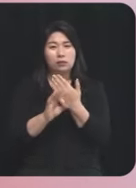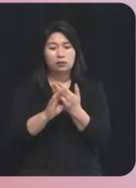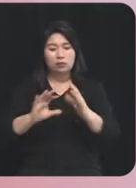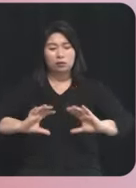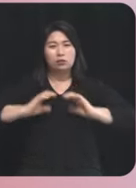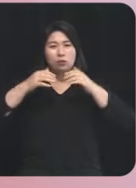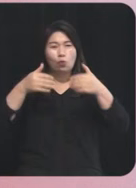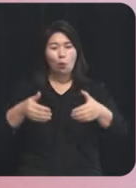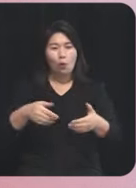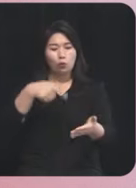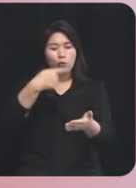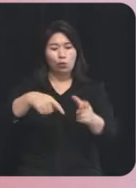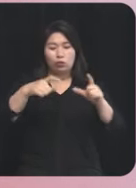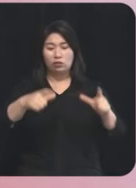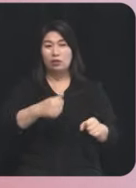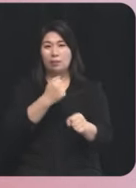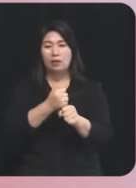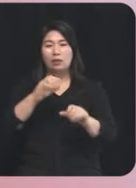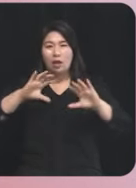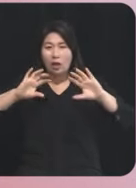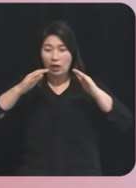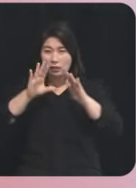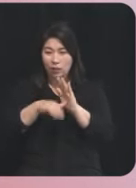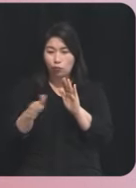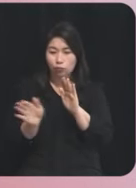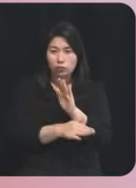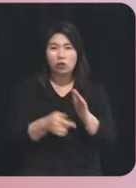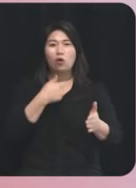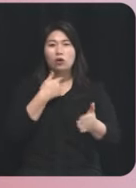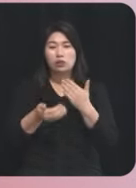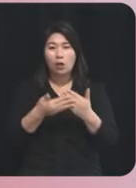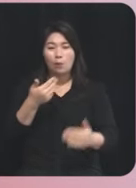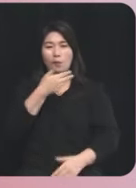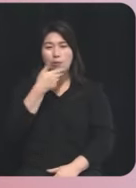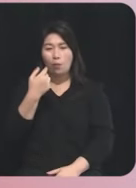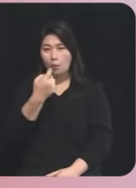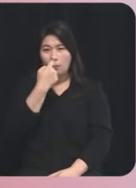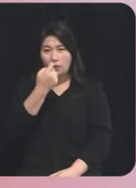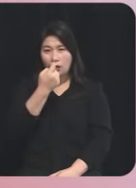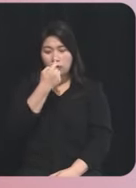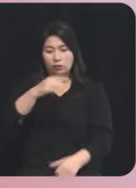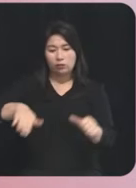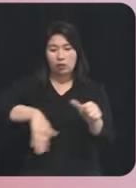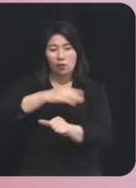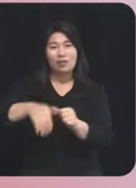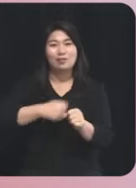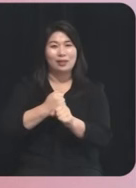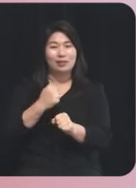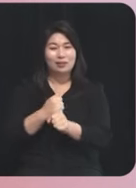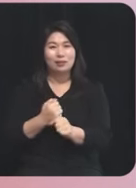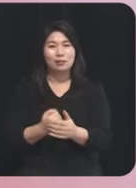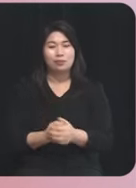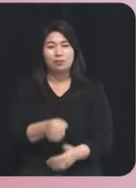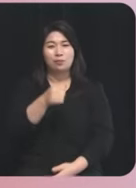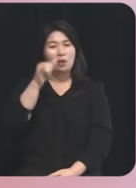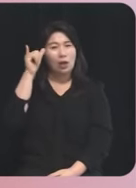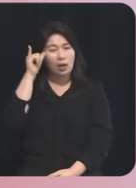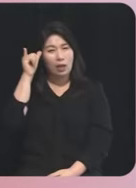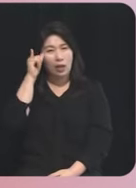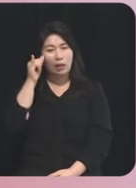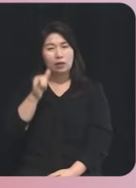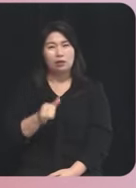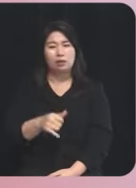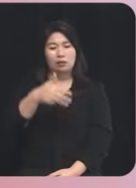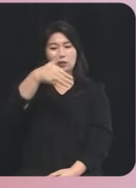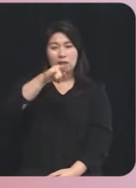조성하여 어릴 때부터 체험하고 익히는 제2외국어 교육 시스템을 구축하겠습니다. AI,